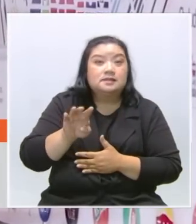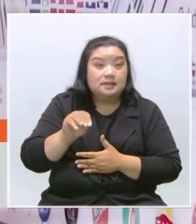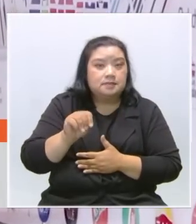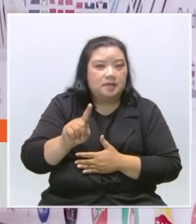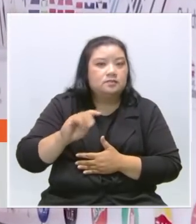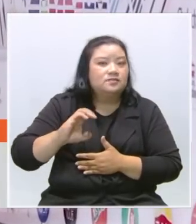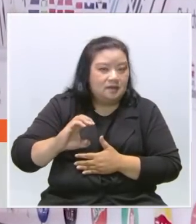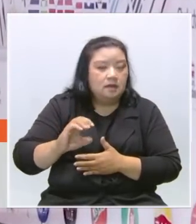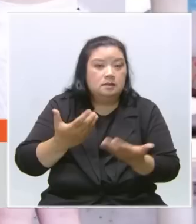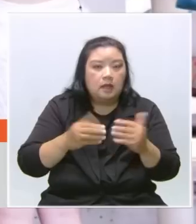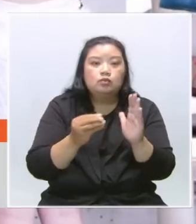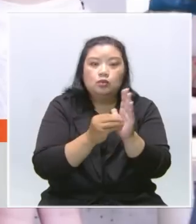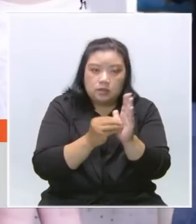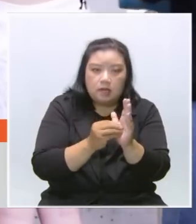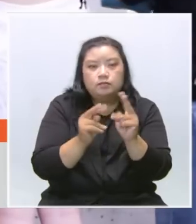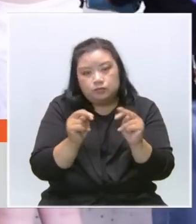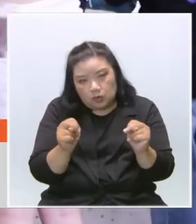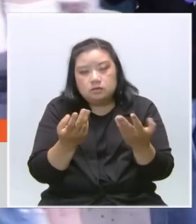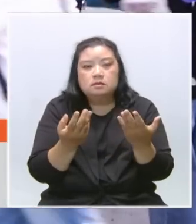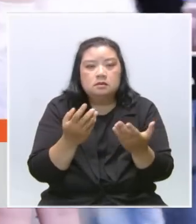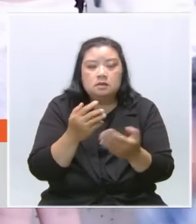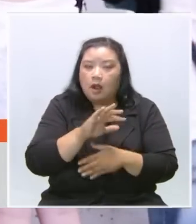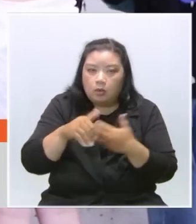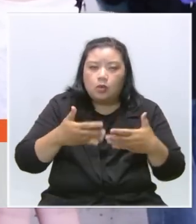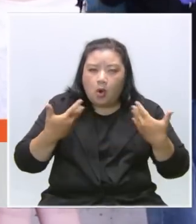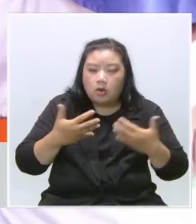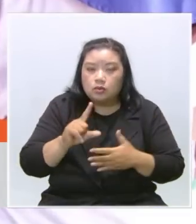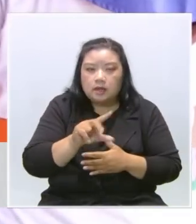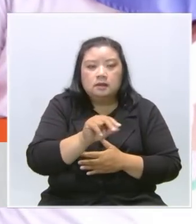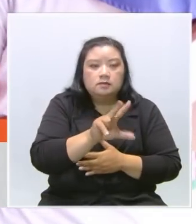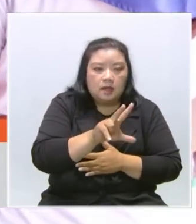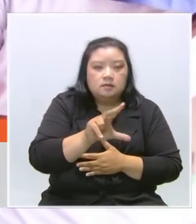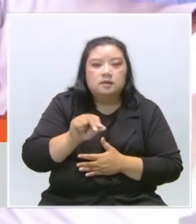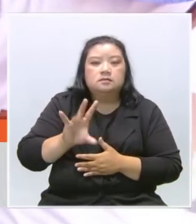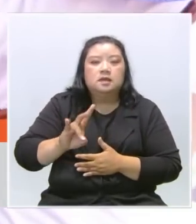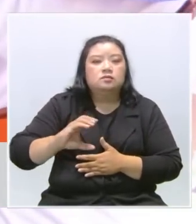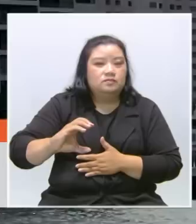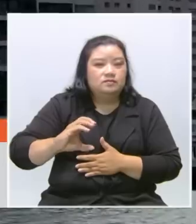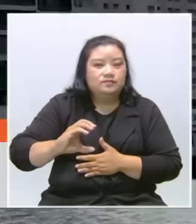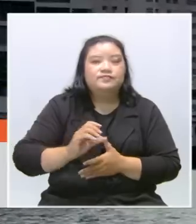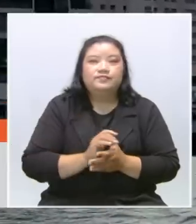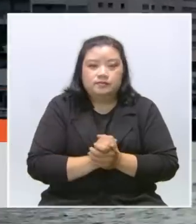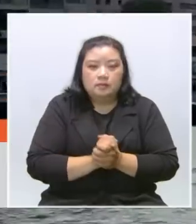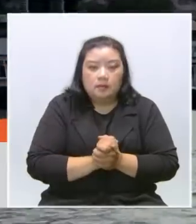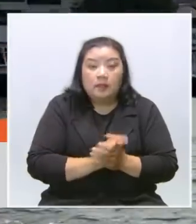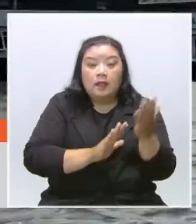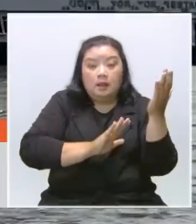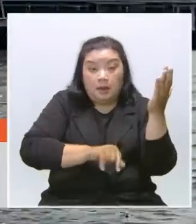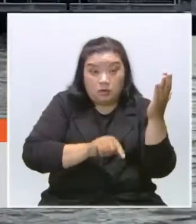ุภพูมูง